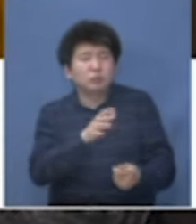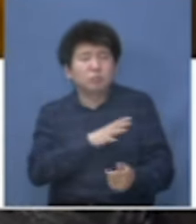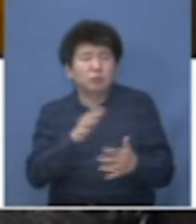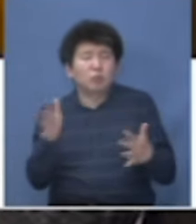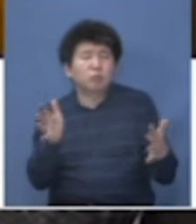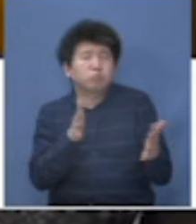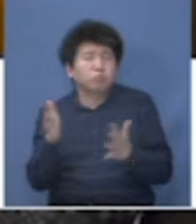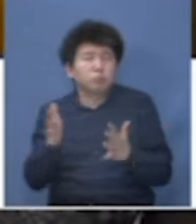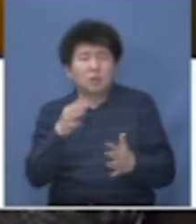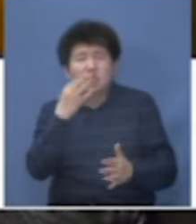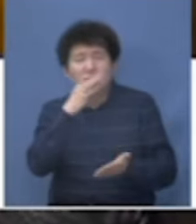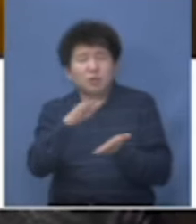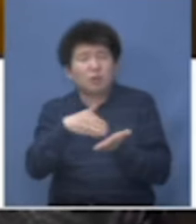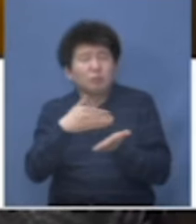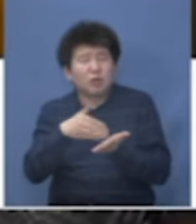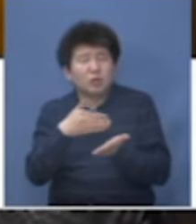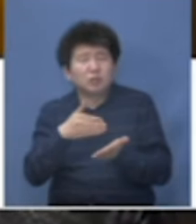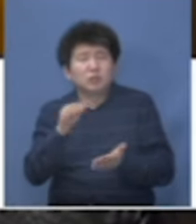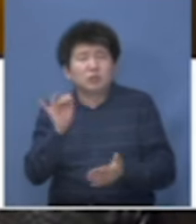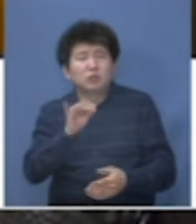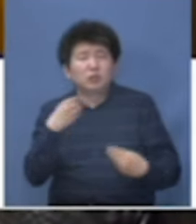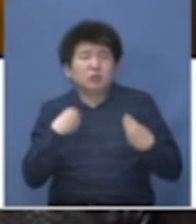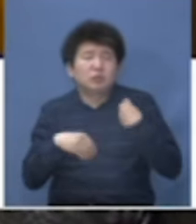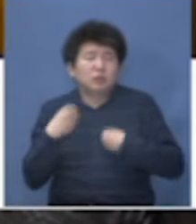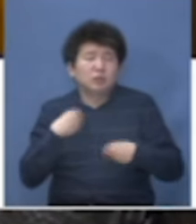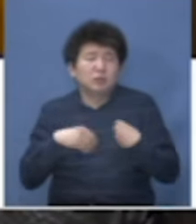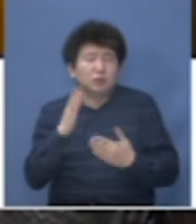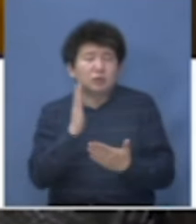май және де киім,